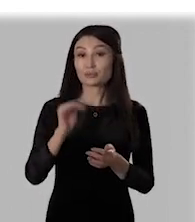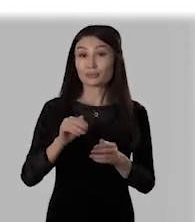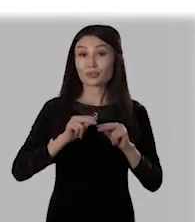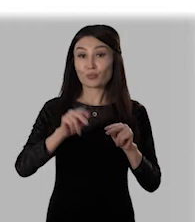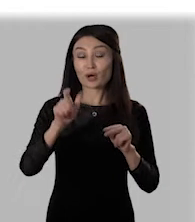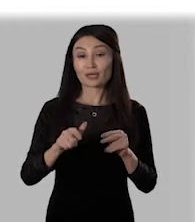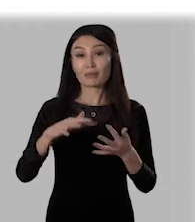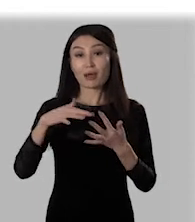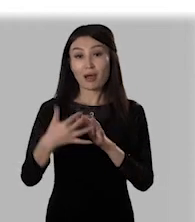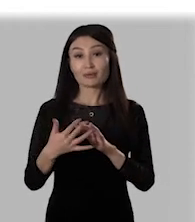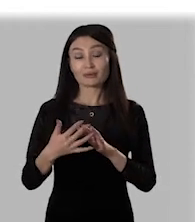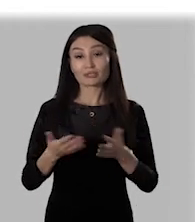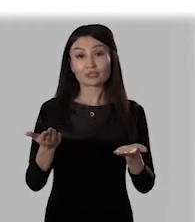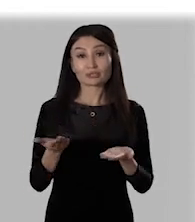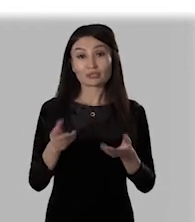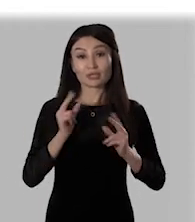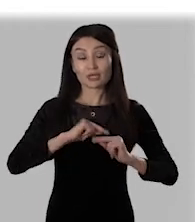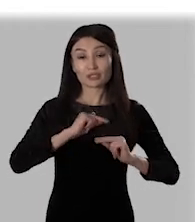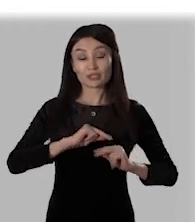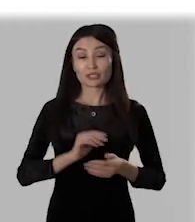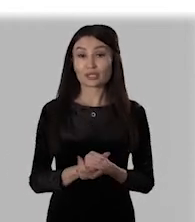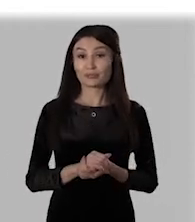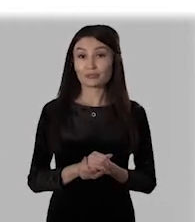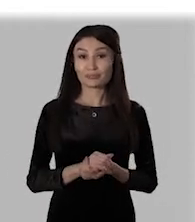мугалим айыл жеринде иштешет.